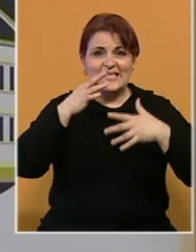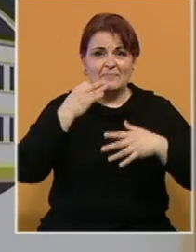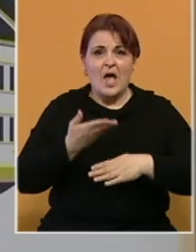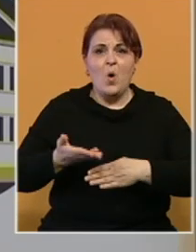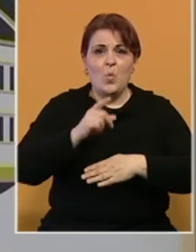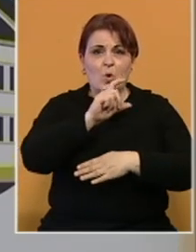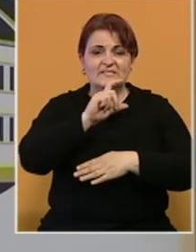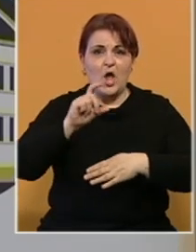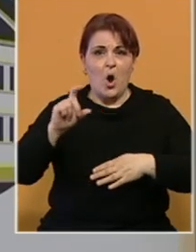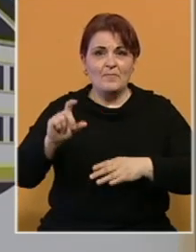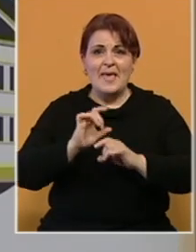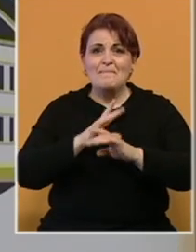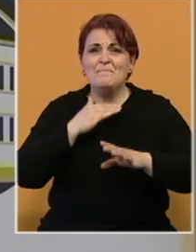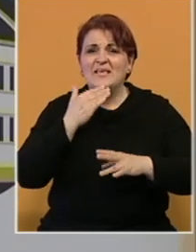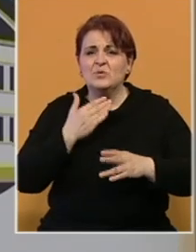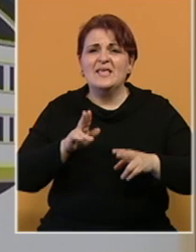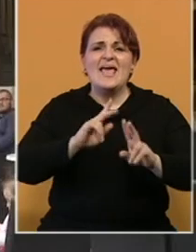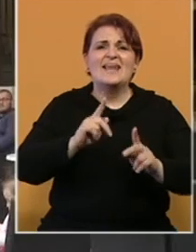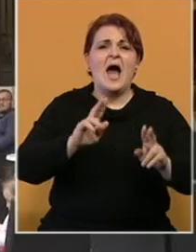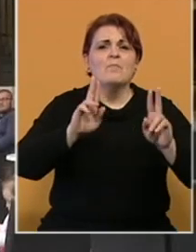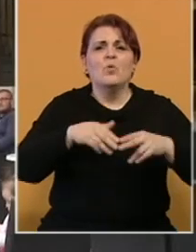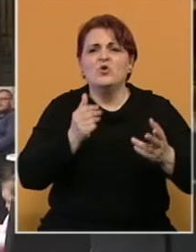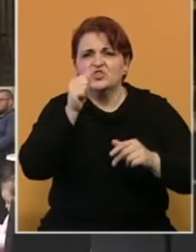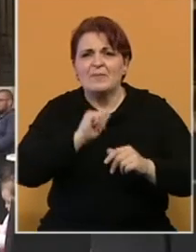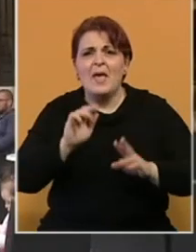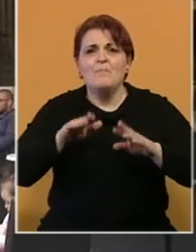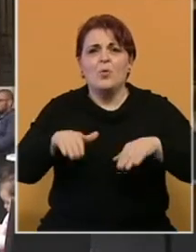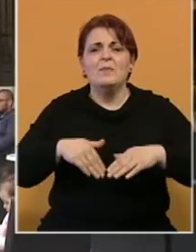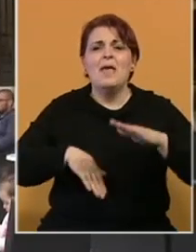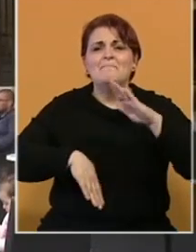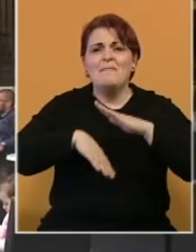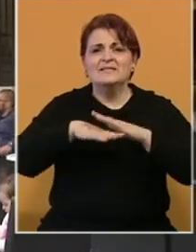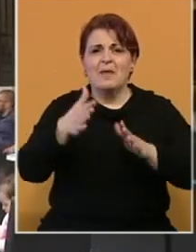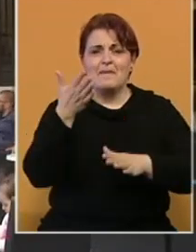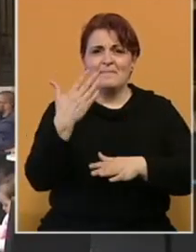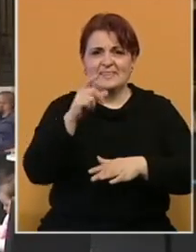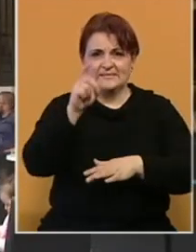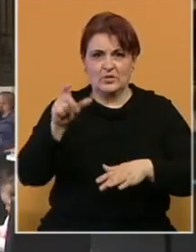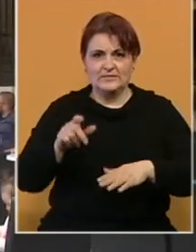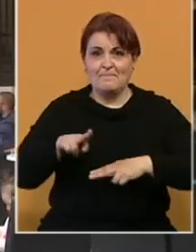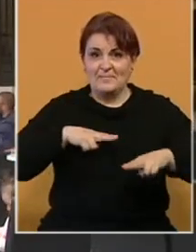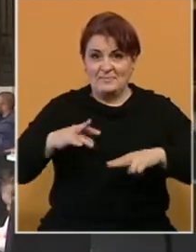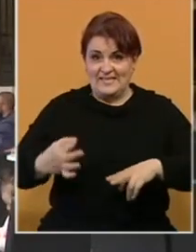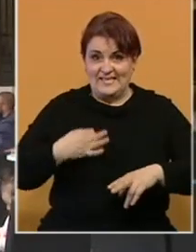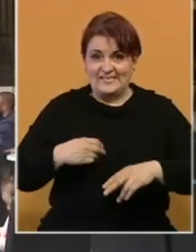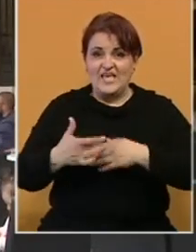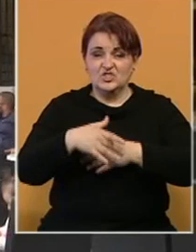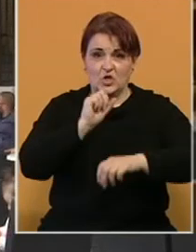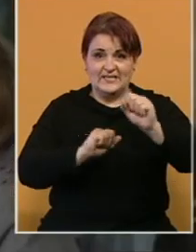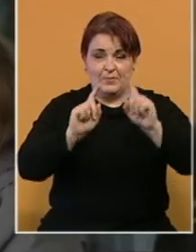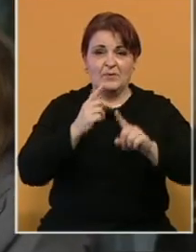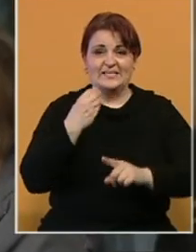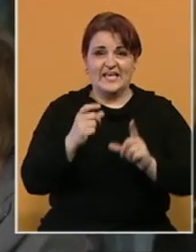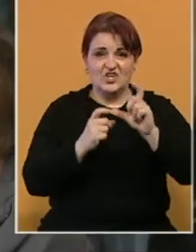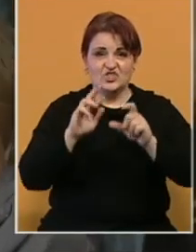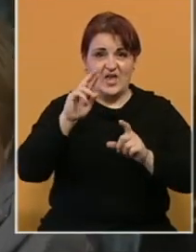7 dana ugostiteljski objekti bez obzira na kapacitet mogu da prime maksimalno 50 lica. Ministar zdravlja i socijalne zaštite